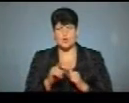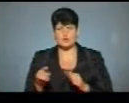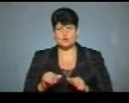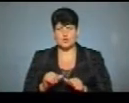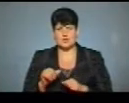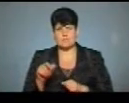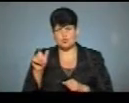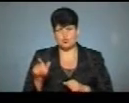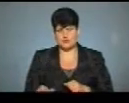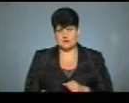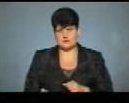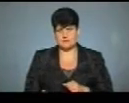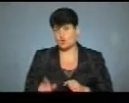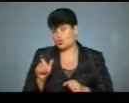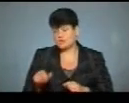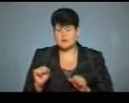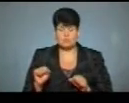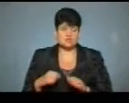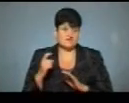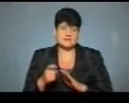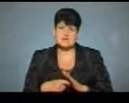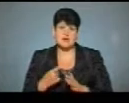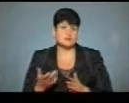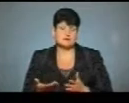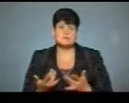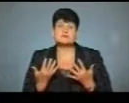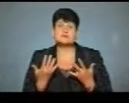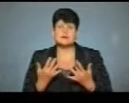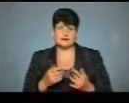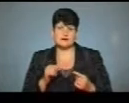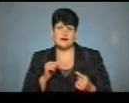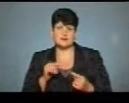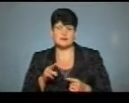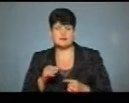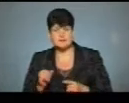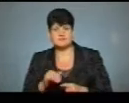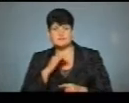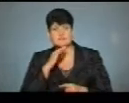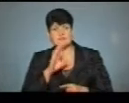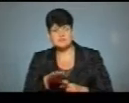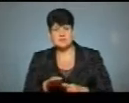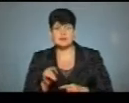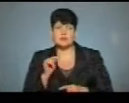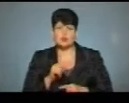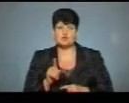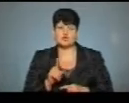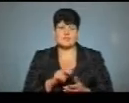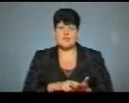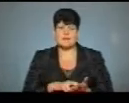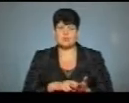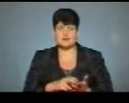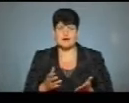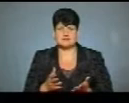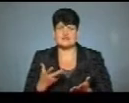окремої людини. І людина може знати, кількість антитіл, чи є достатньою для того, щоб не боятися і